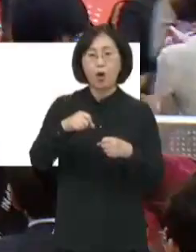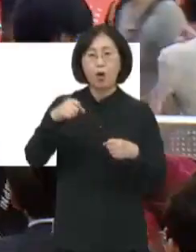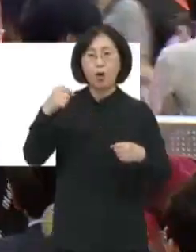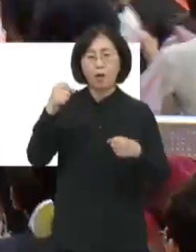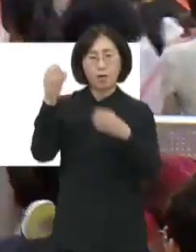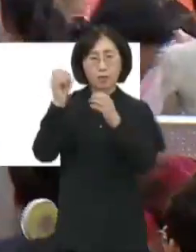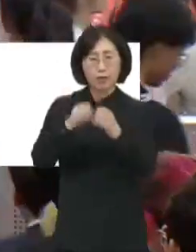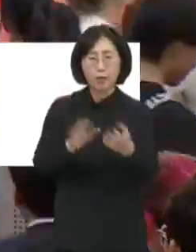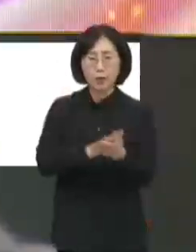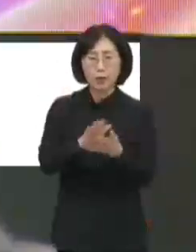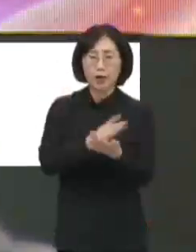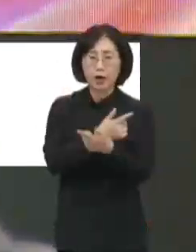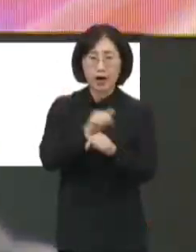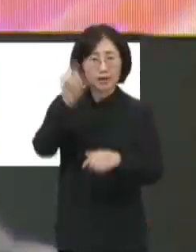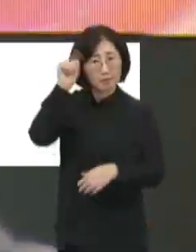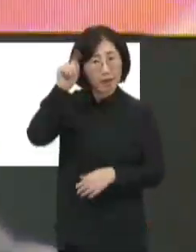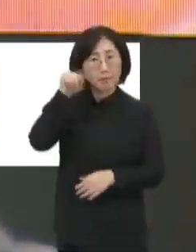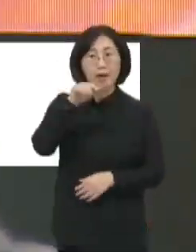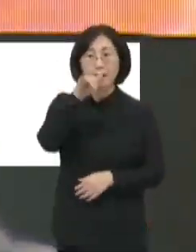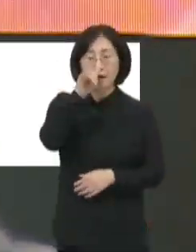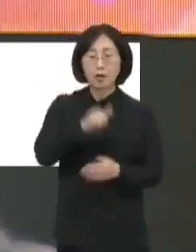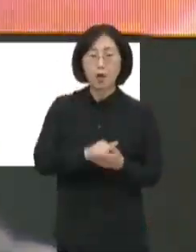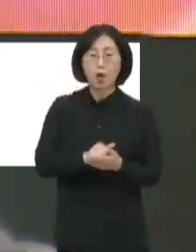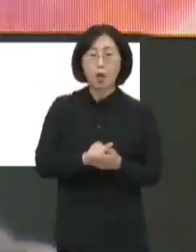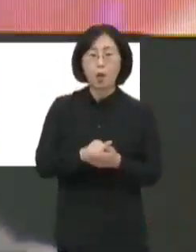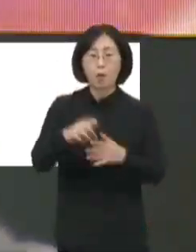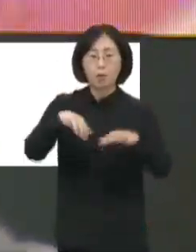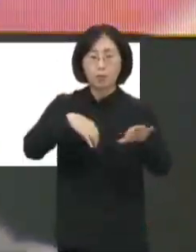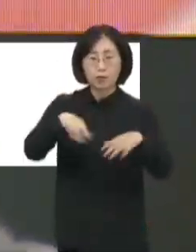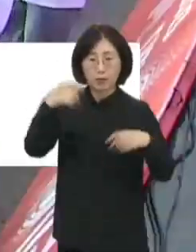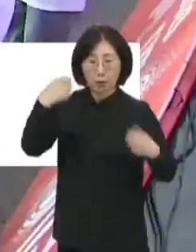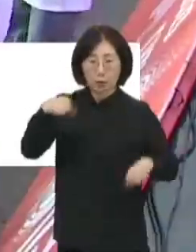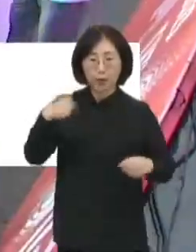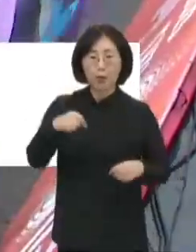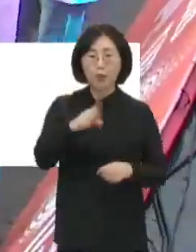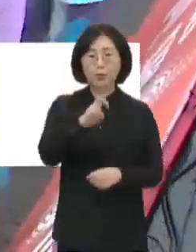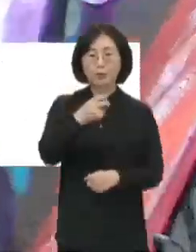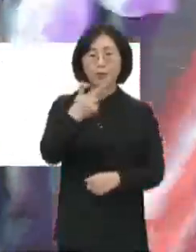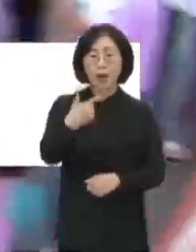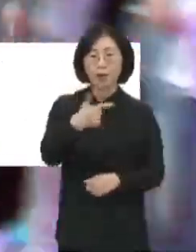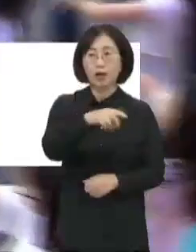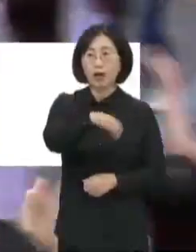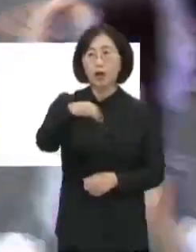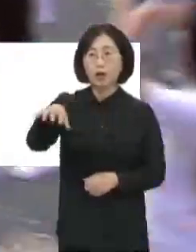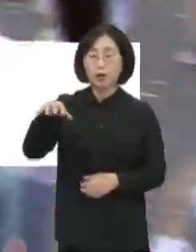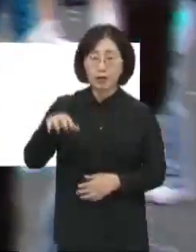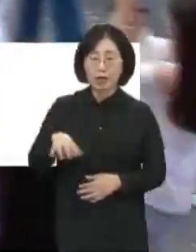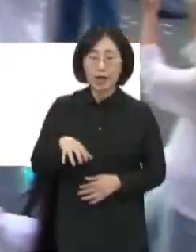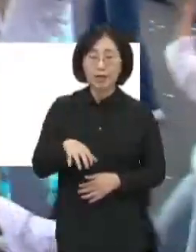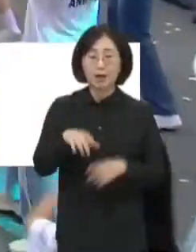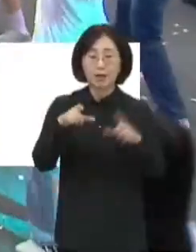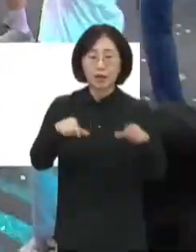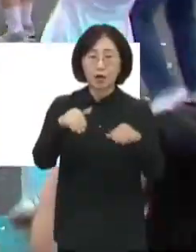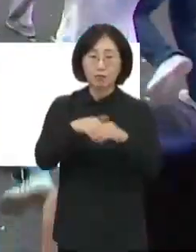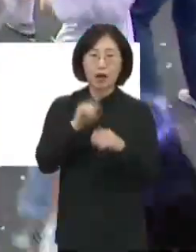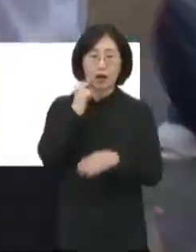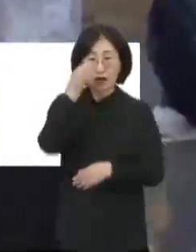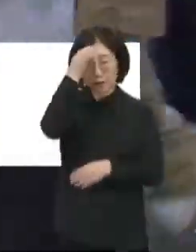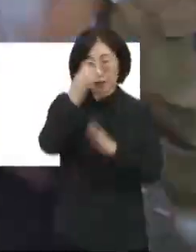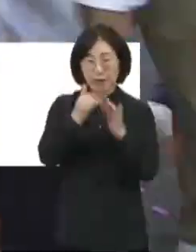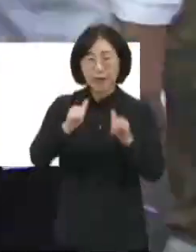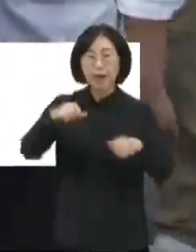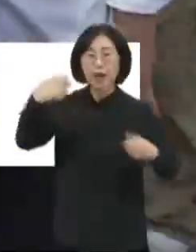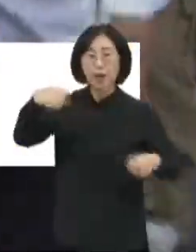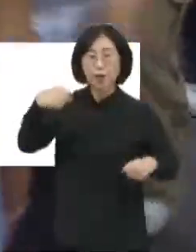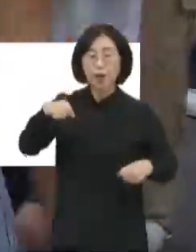등 다양한 색깔로 매일 펼쳐지며 버스킹 무대와 소극장 등 26개 공연장에서 지역 문화 예술인들의 공연이